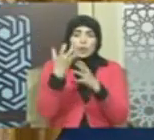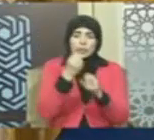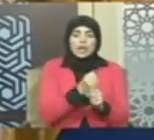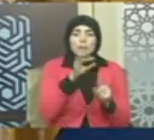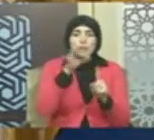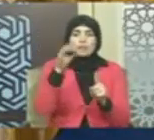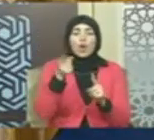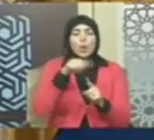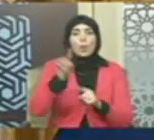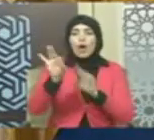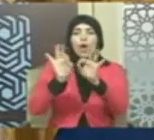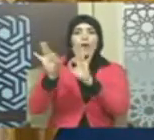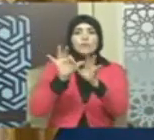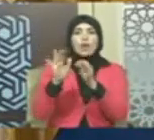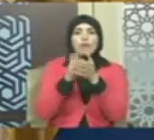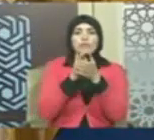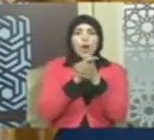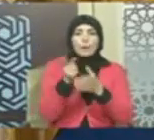واختار لي أصحابا،